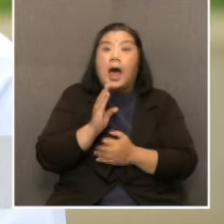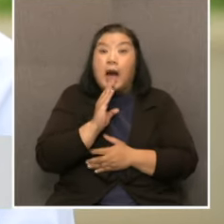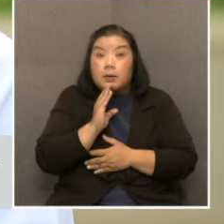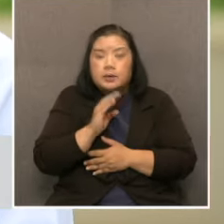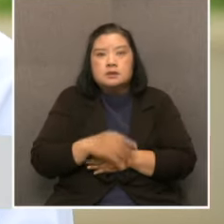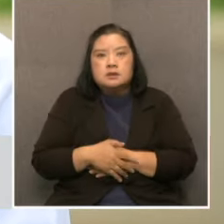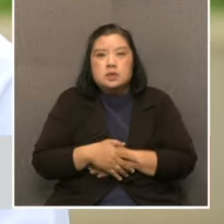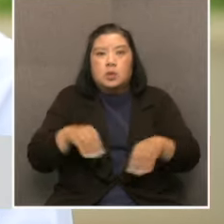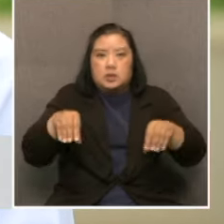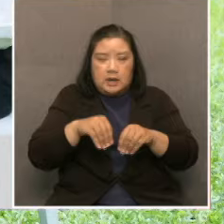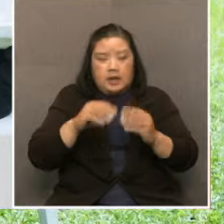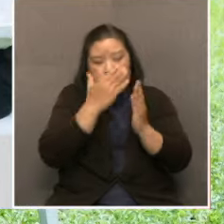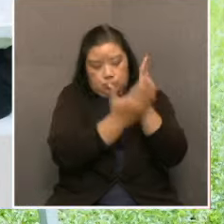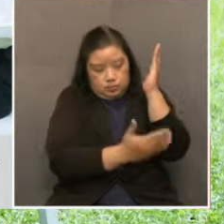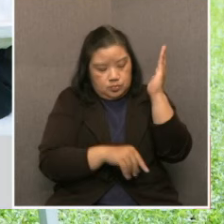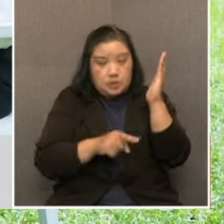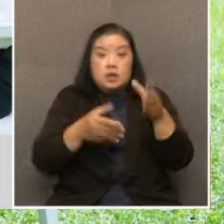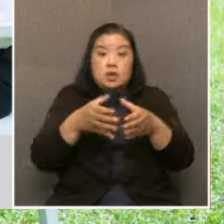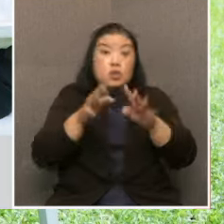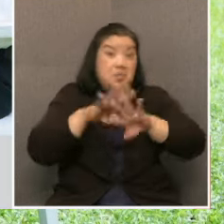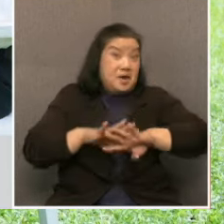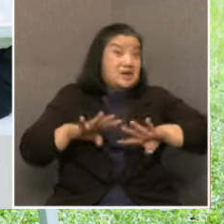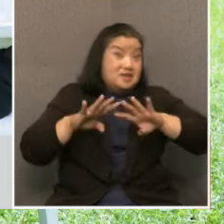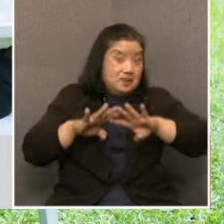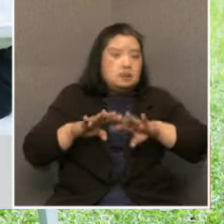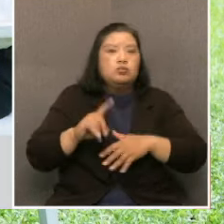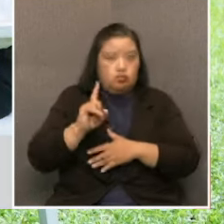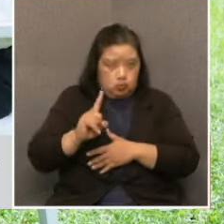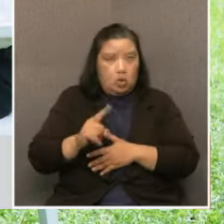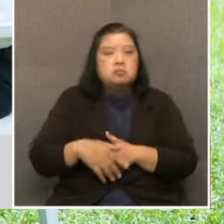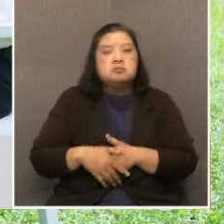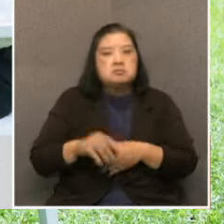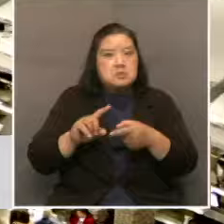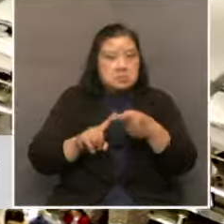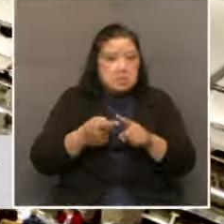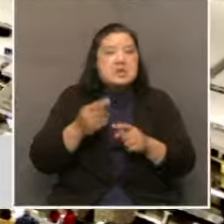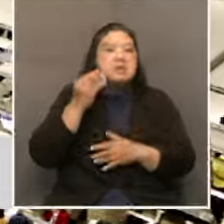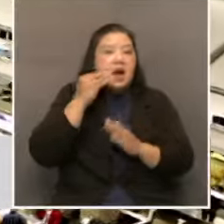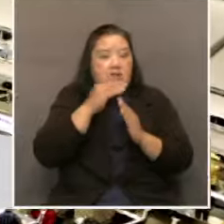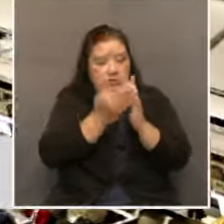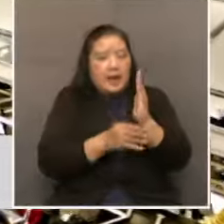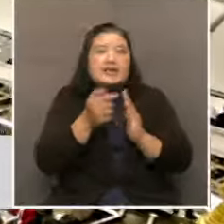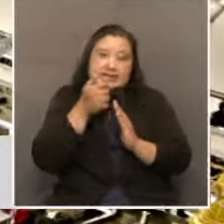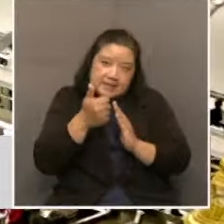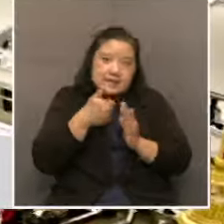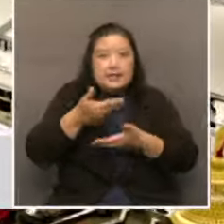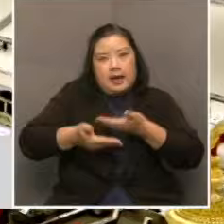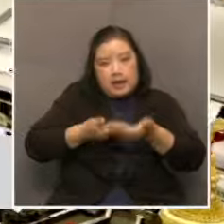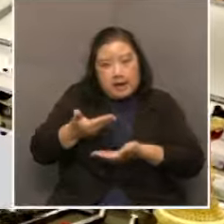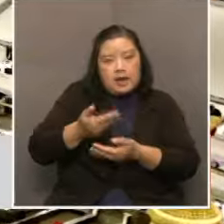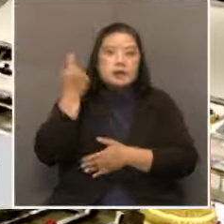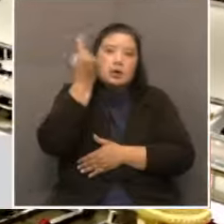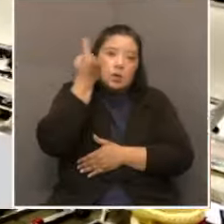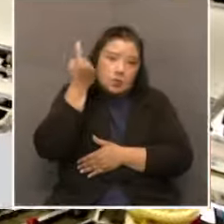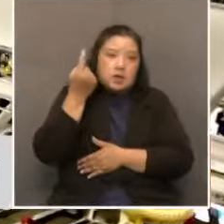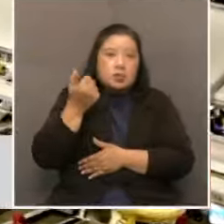รา อาเซียนนี่แหละ อาเซียนเนี่ยนะครับปกติก็จะบอกว่าจะเป็นเพื่อนบ้านที่ดีนะครับจะค้าขายนะครับจะท่องเที่ยวมาเลเซียนี่ท่อง